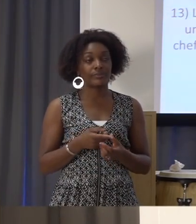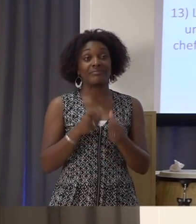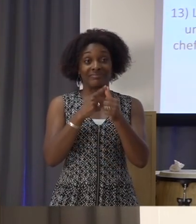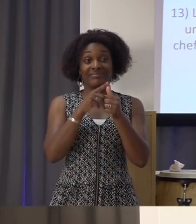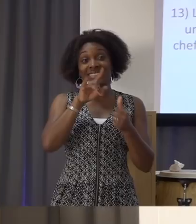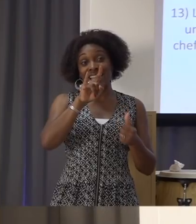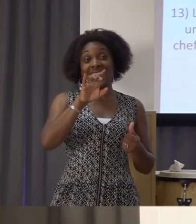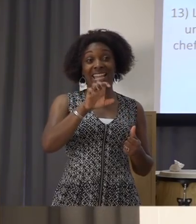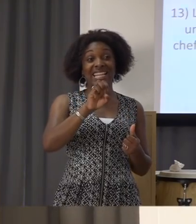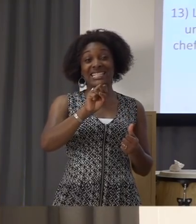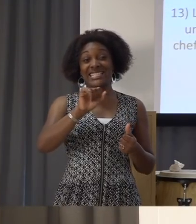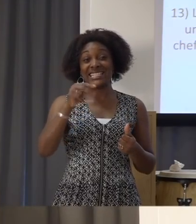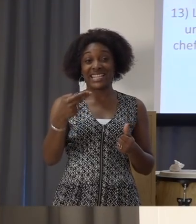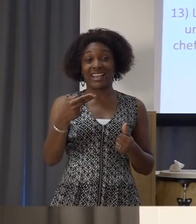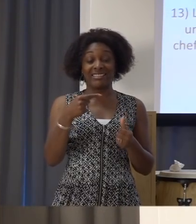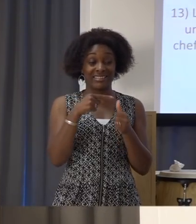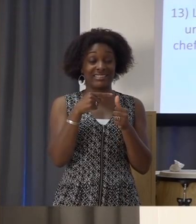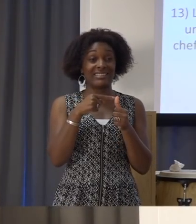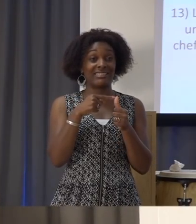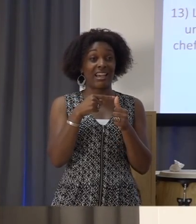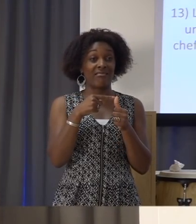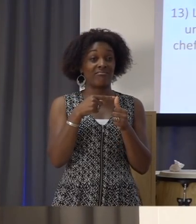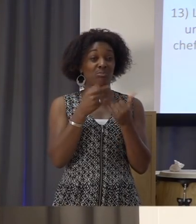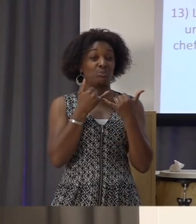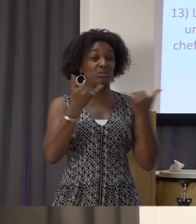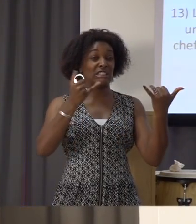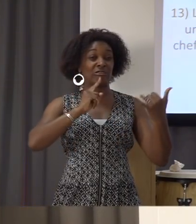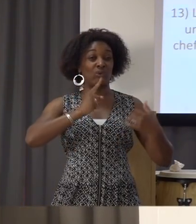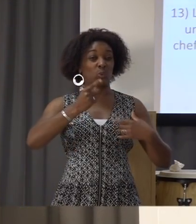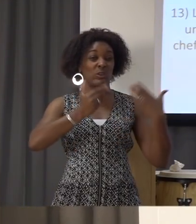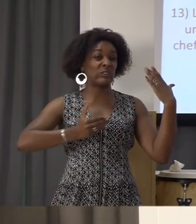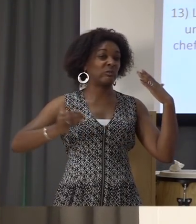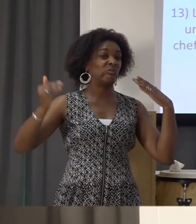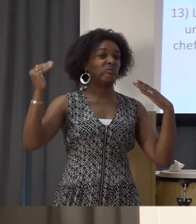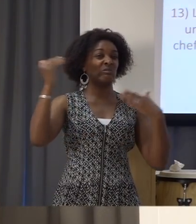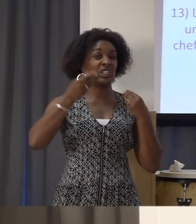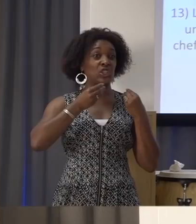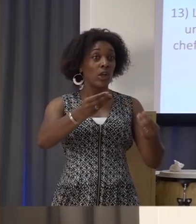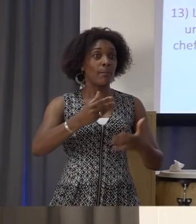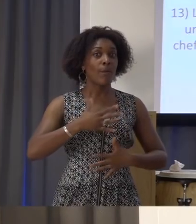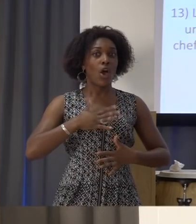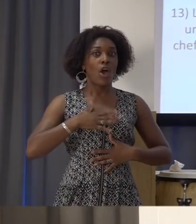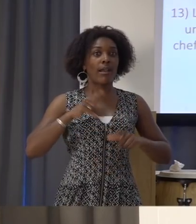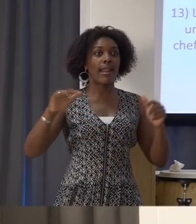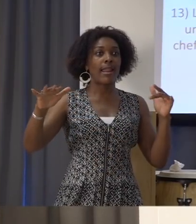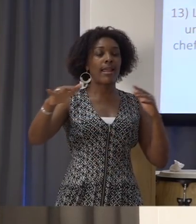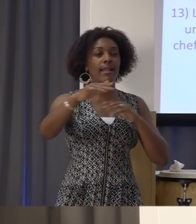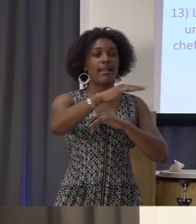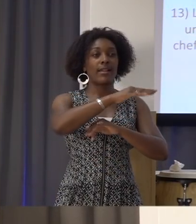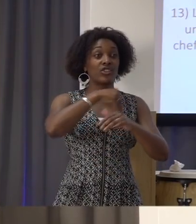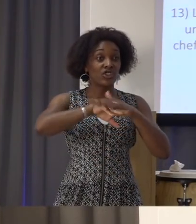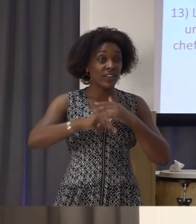Essiens sont des puissances autoritaires qui sèment la peur dans la vie des